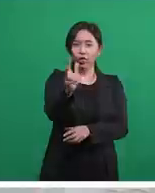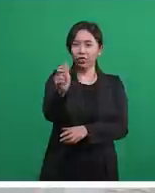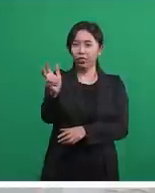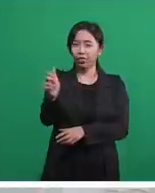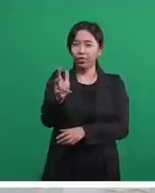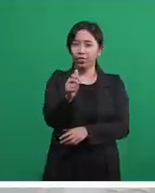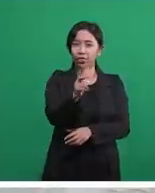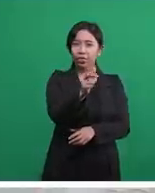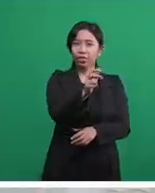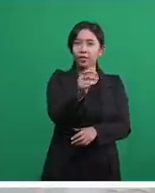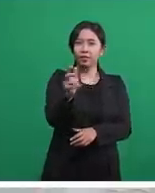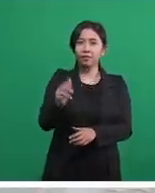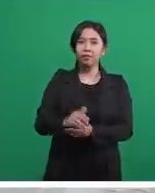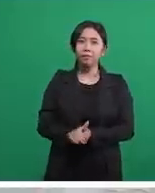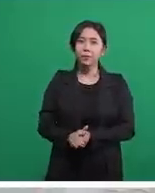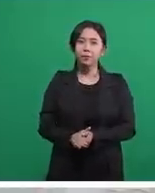Air.